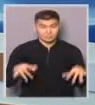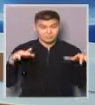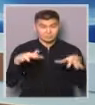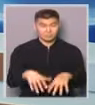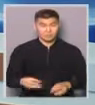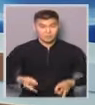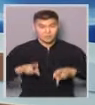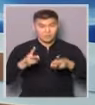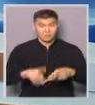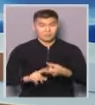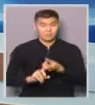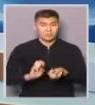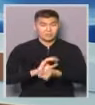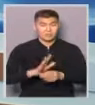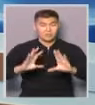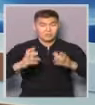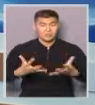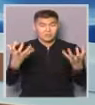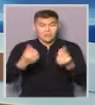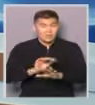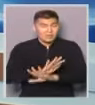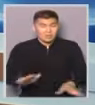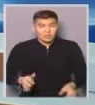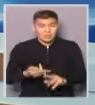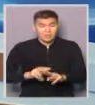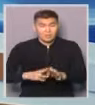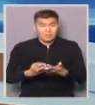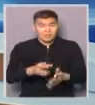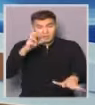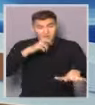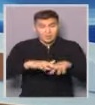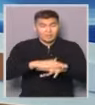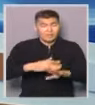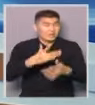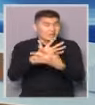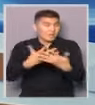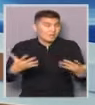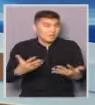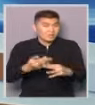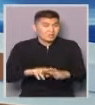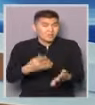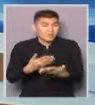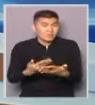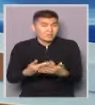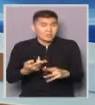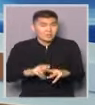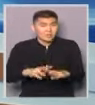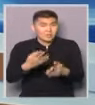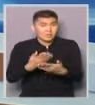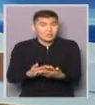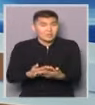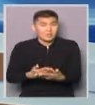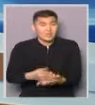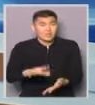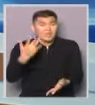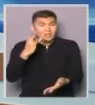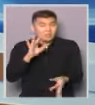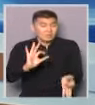Распространение опасной эпидемии в мире еще не прекратилось. Ситуация в государствах разная. К примеру, эпидемиологическая ситуация в